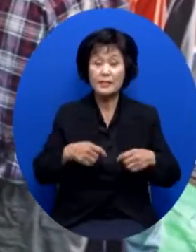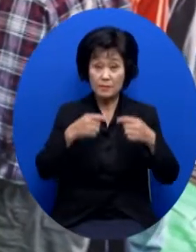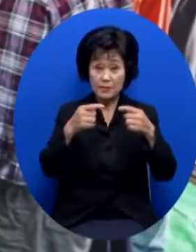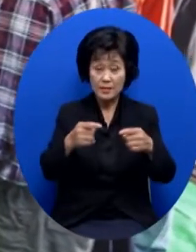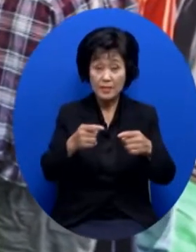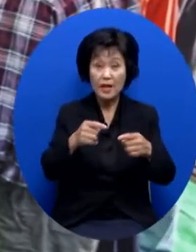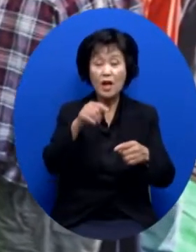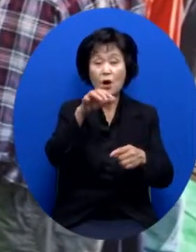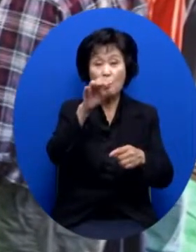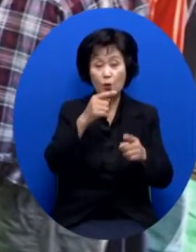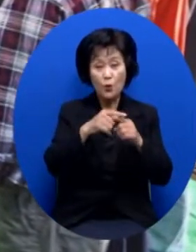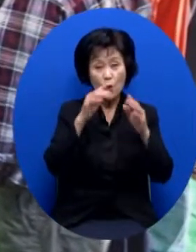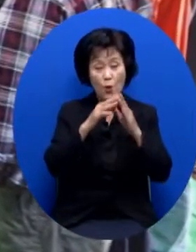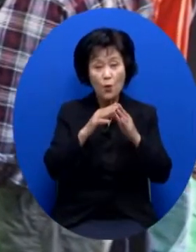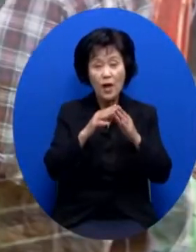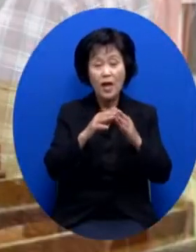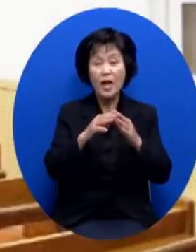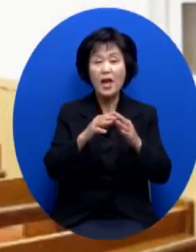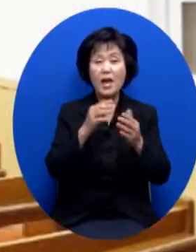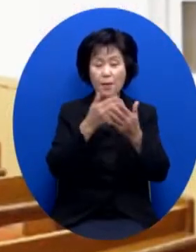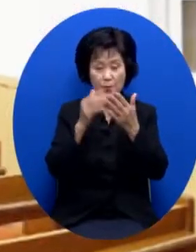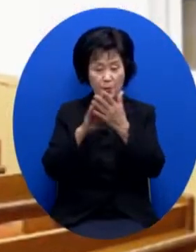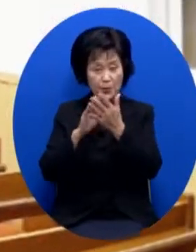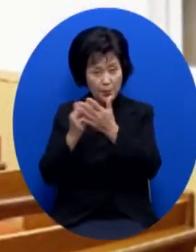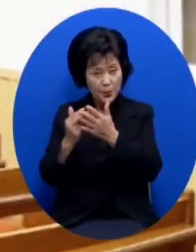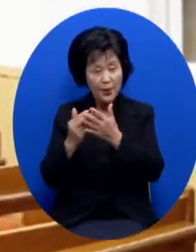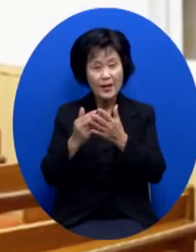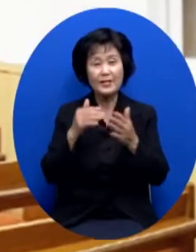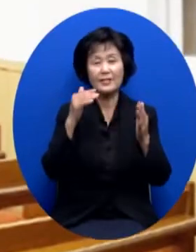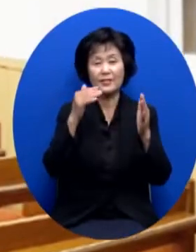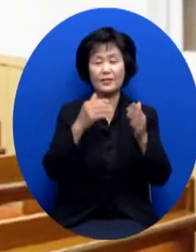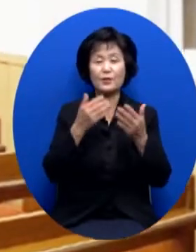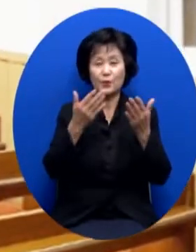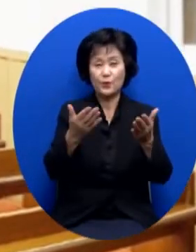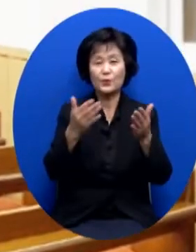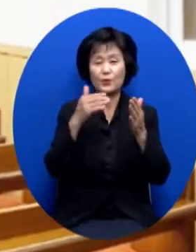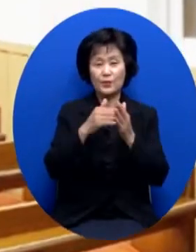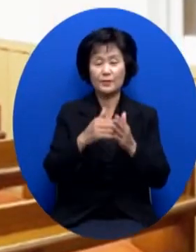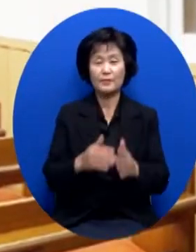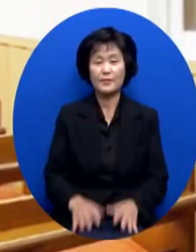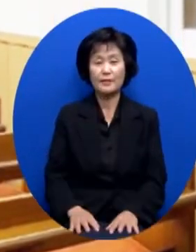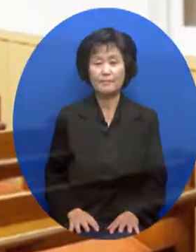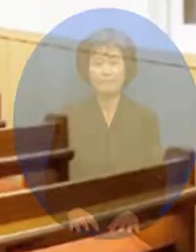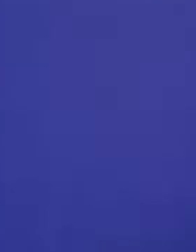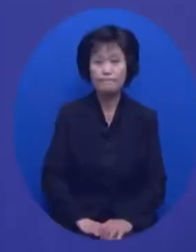본당과 현관 등을 새롭게 단장했습니다. 지금까지 오늘의 주요 단신이었습니다.